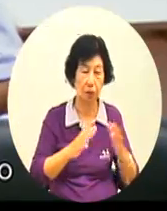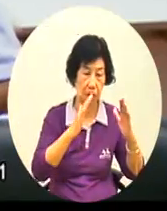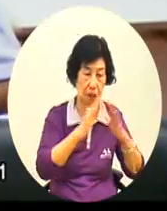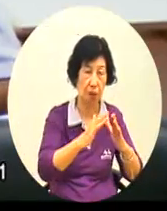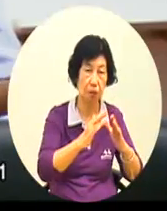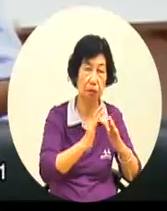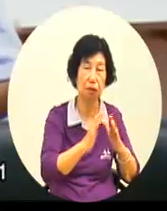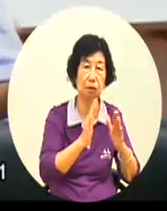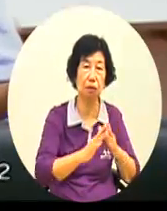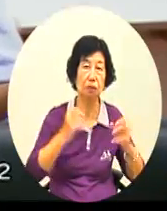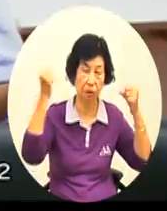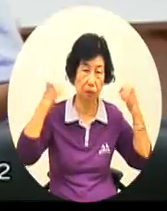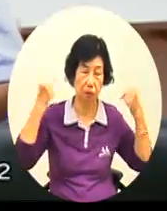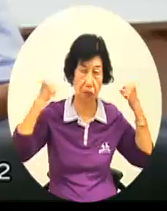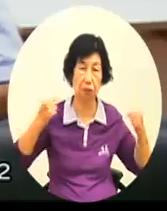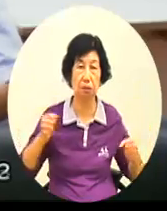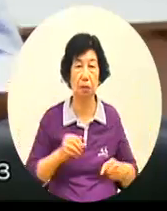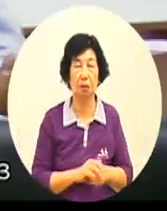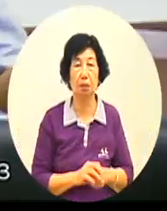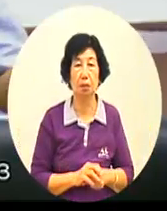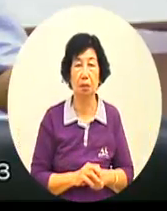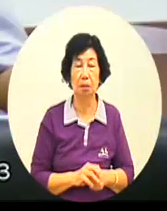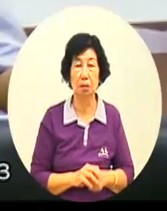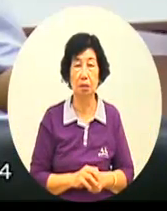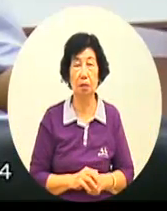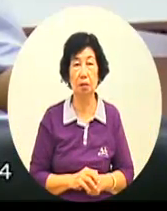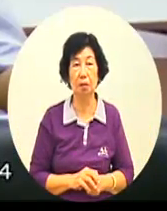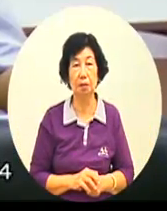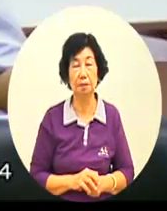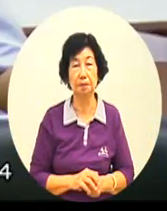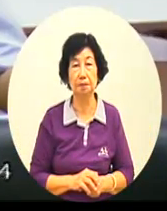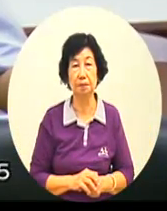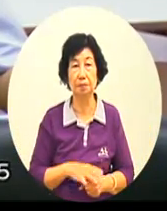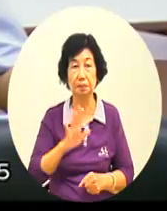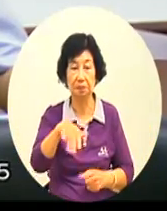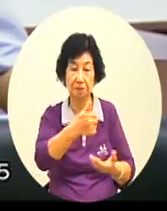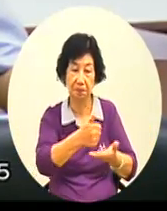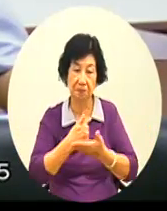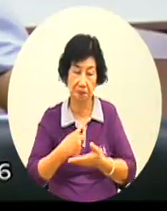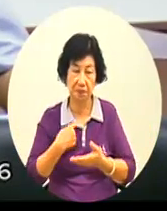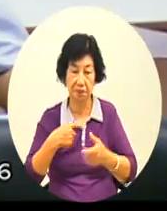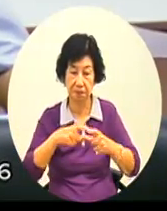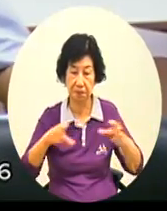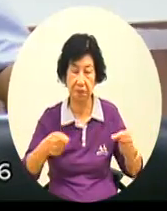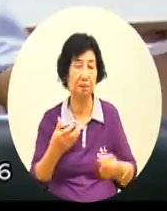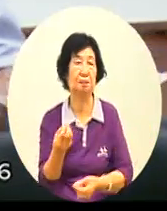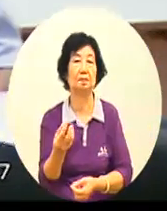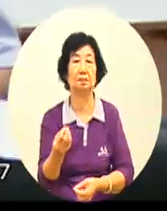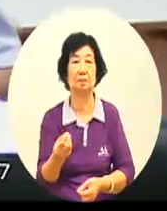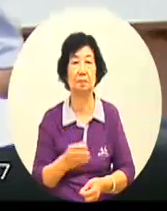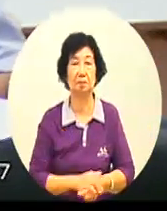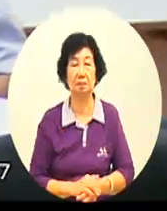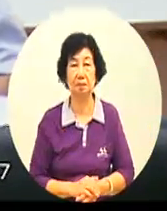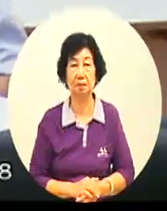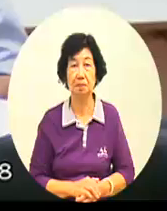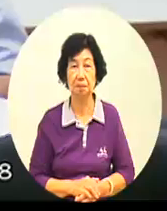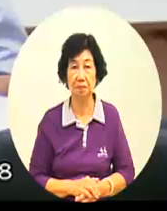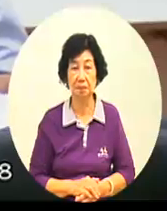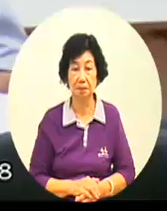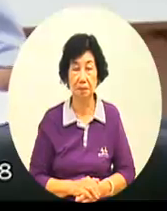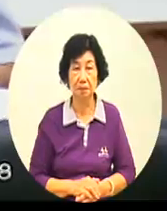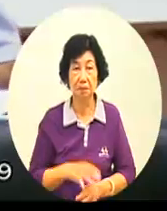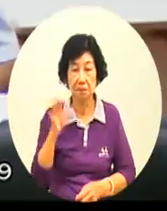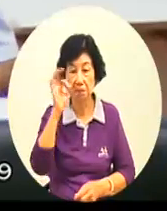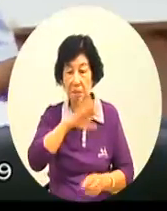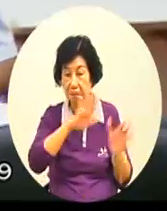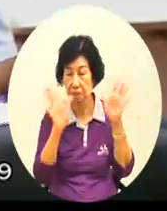我们天籁的活动，他们从来不给我邀请卡，因为我要看状况，